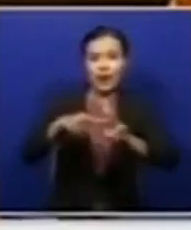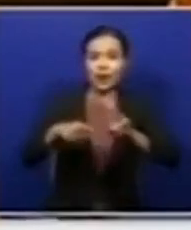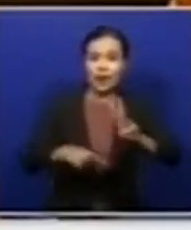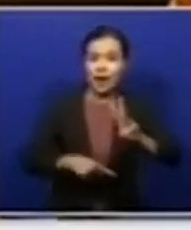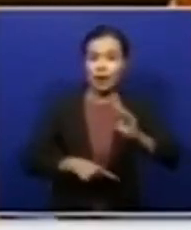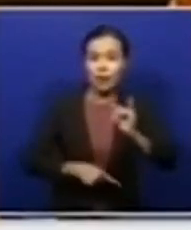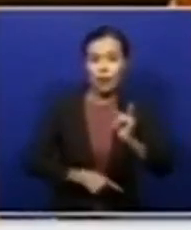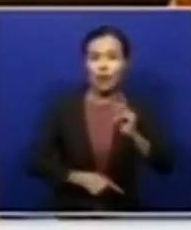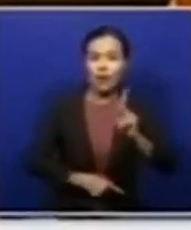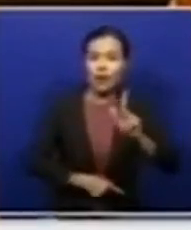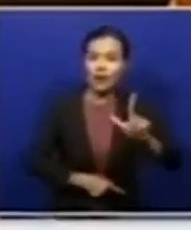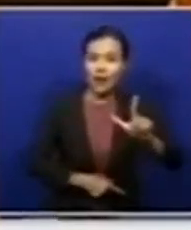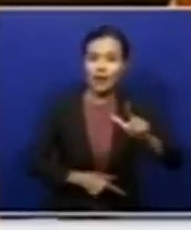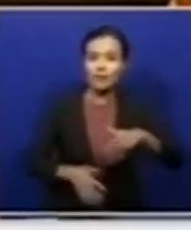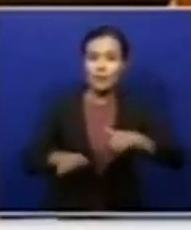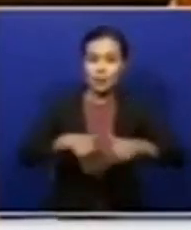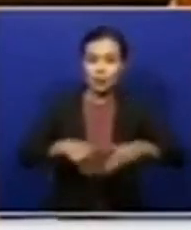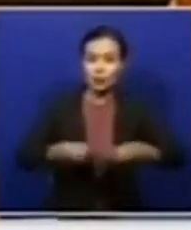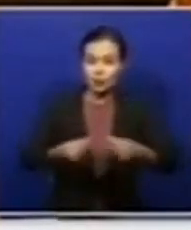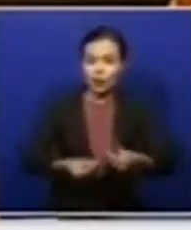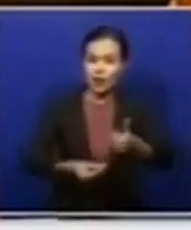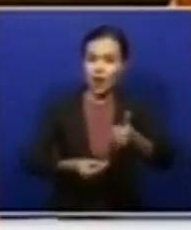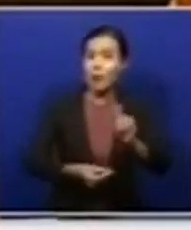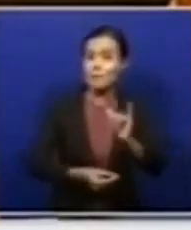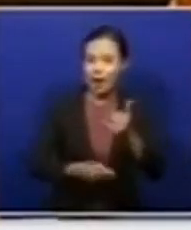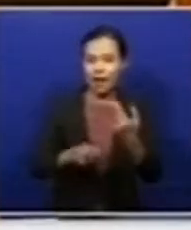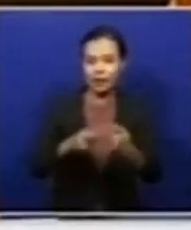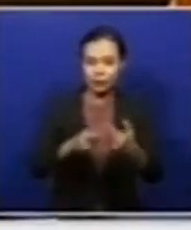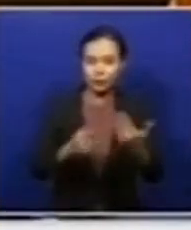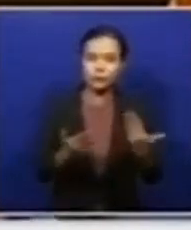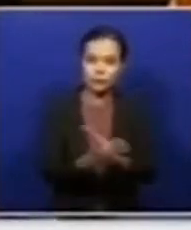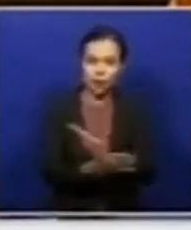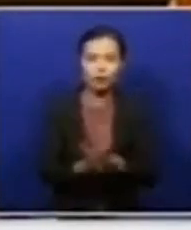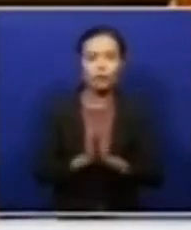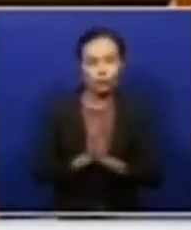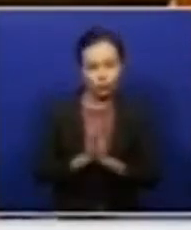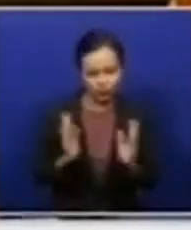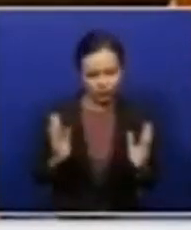ชาชนก็เป็นได้นะครับขอบคุณมากครับ ขอบคุณครับ